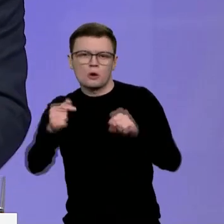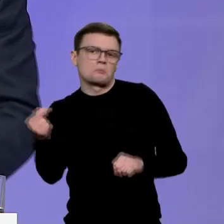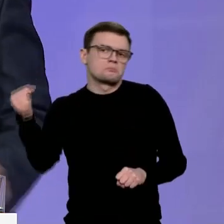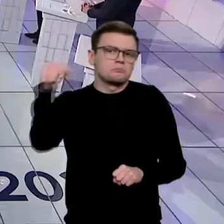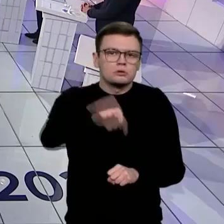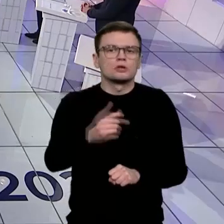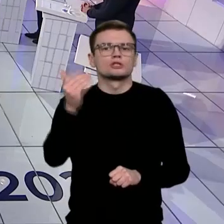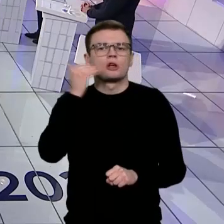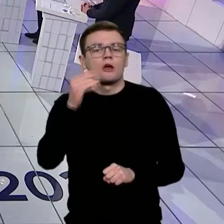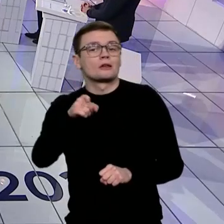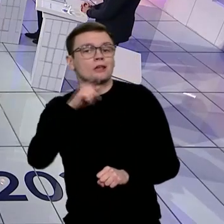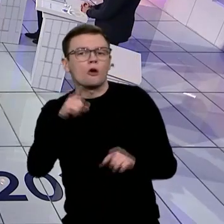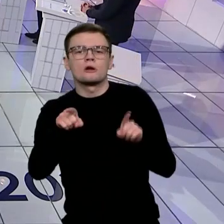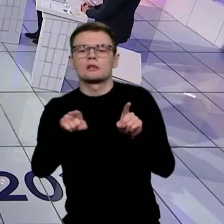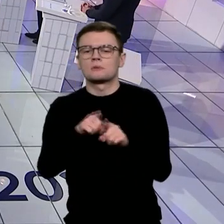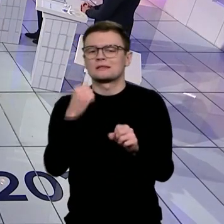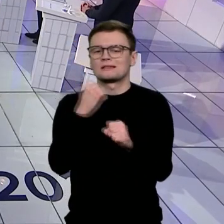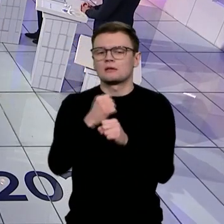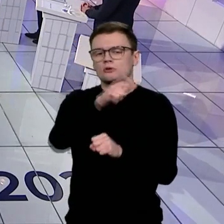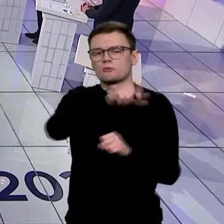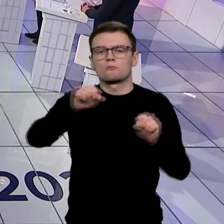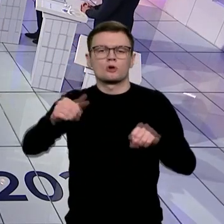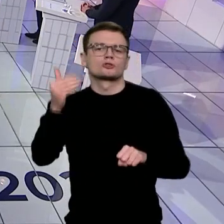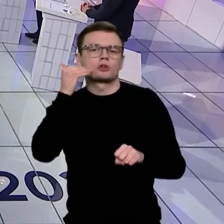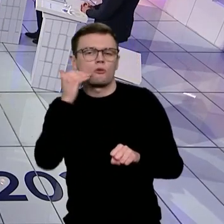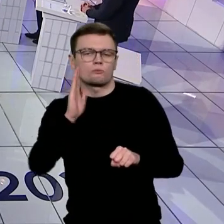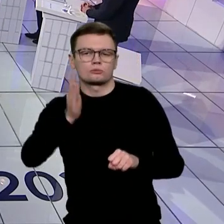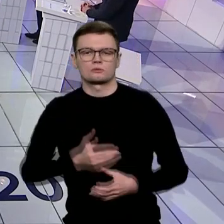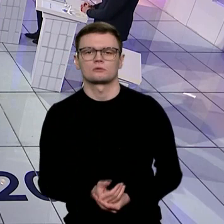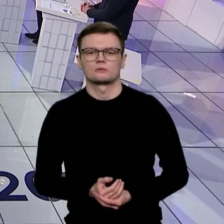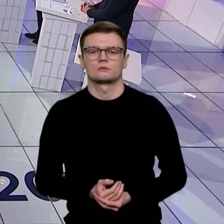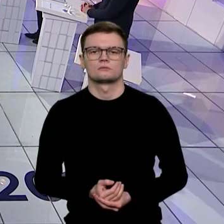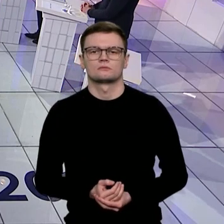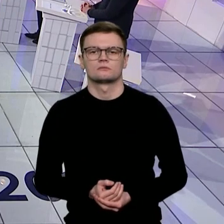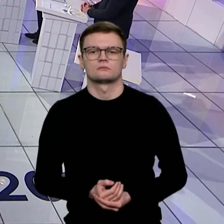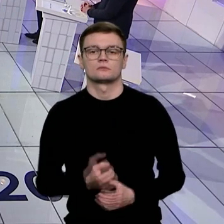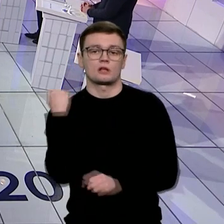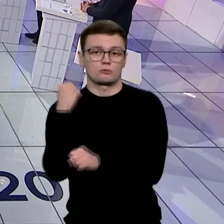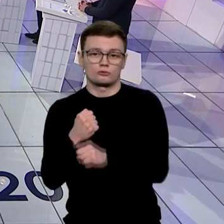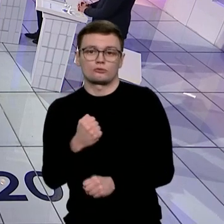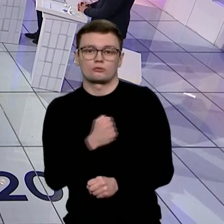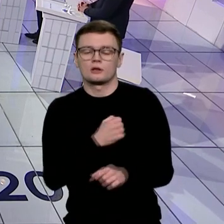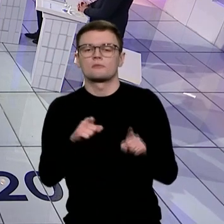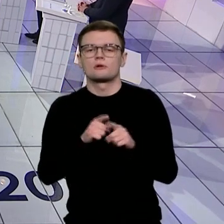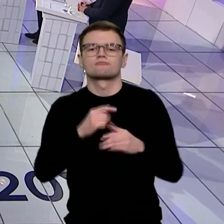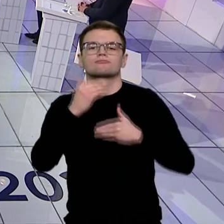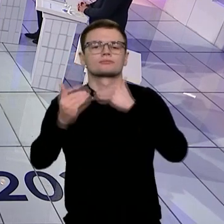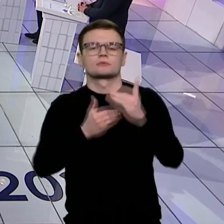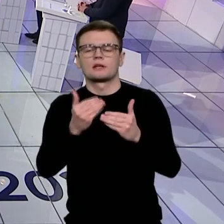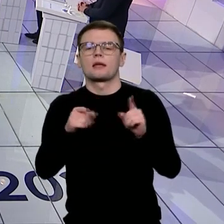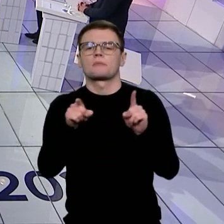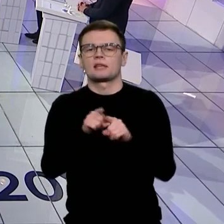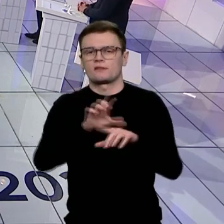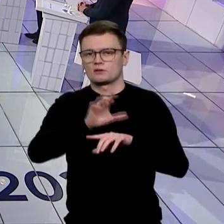darbingiam žmonėm dirbti Šiauliuose. Taip mes turėsime darbo jėgą. Taip kursis investuotojai, taip mes turėsime